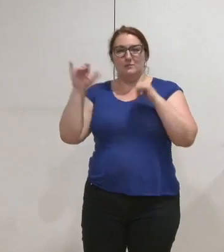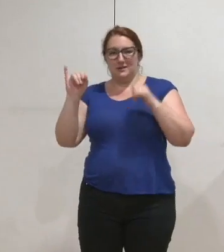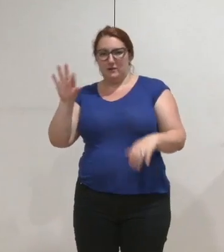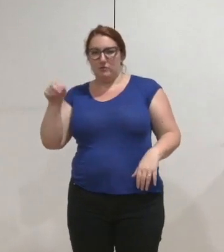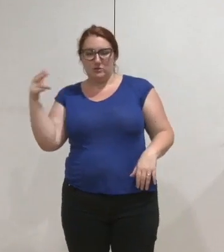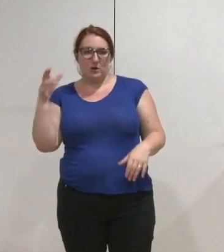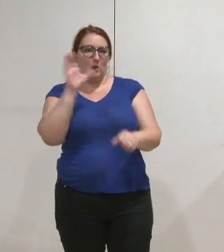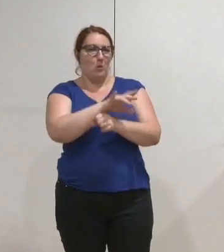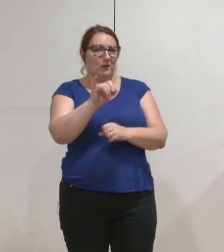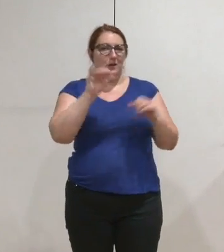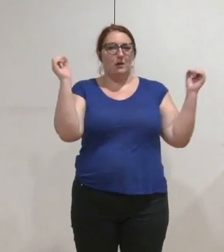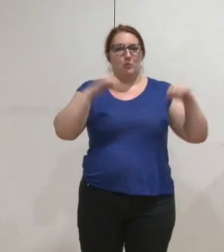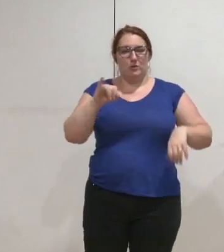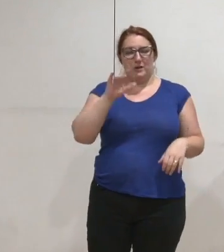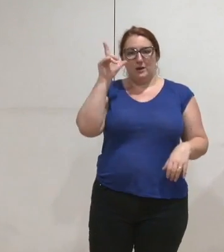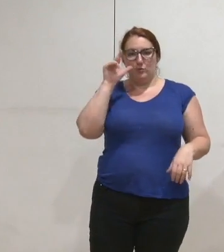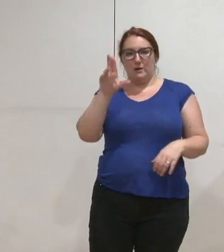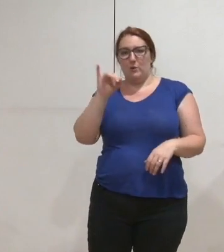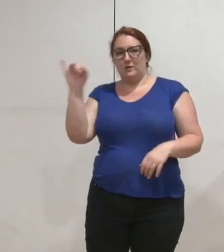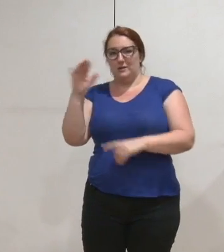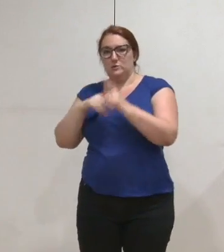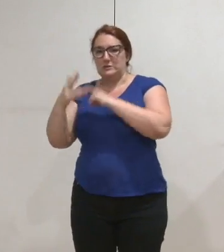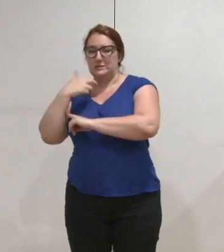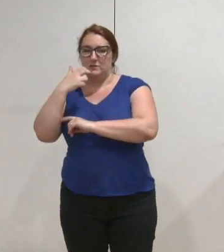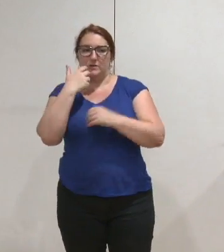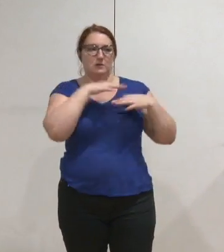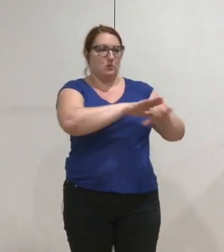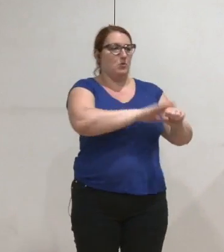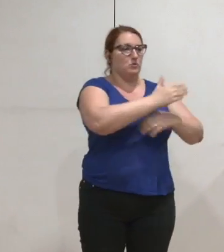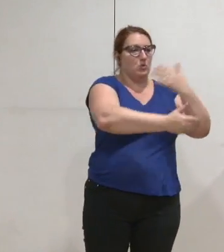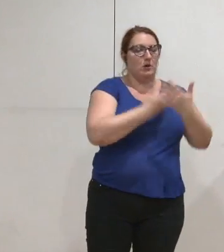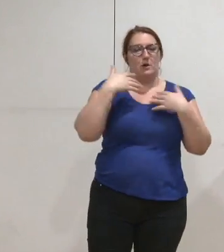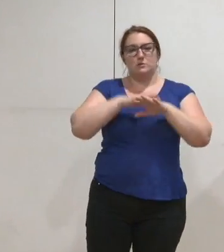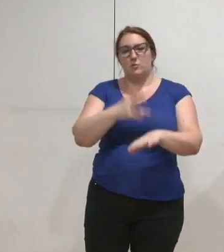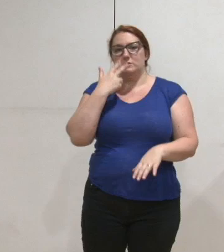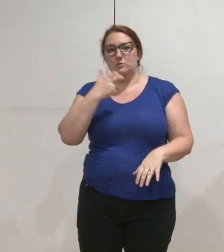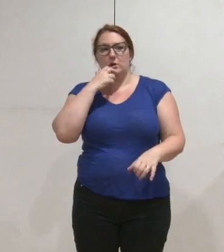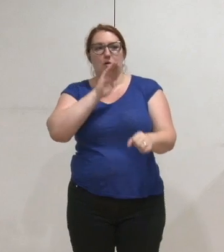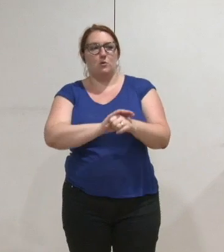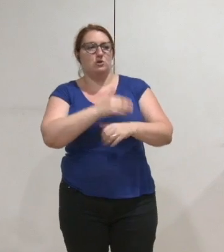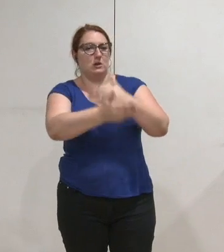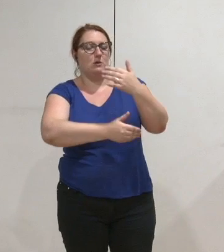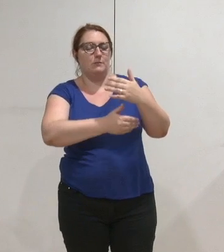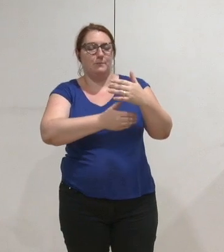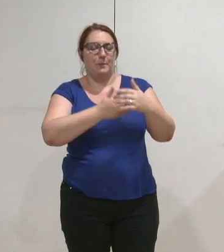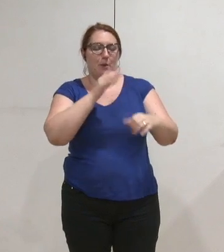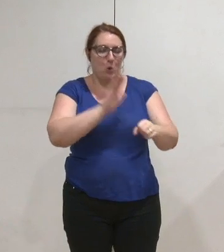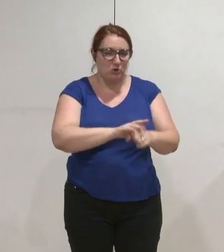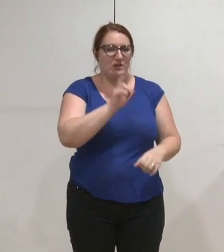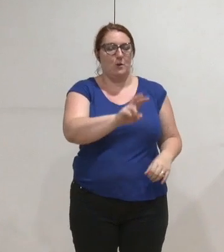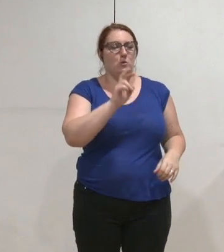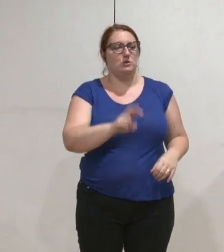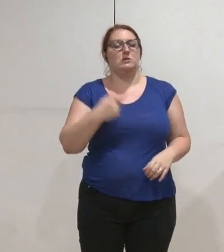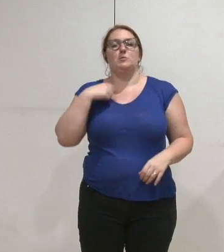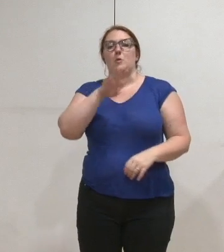pour républicain udi société civile rassemblement de gauche et de progrès rassemblement citoyen de la gauche et des écologistes nous arrivons à la